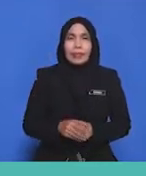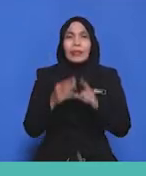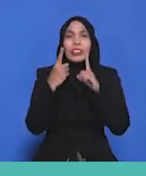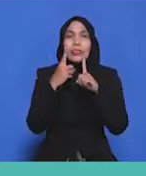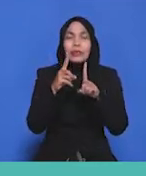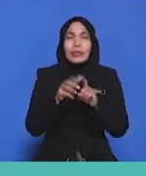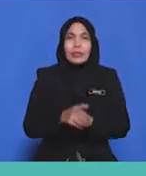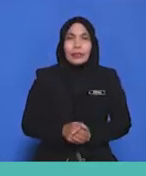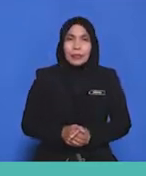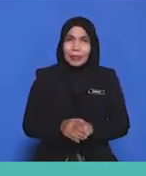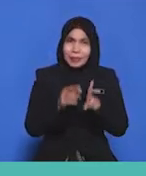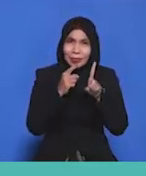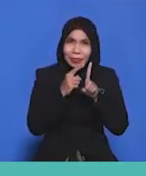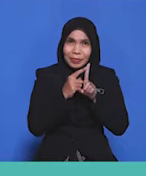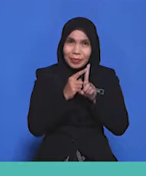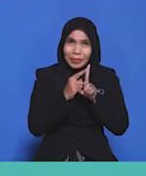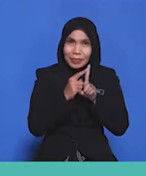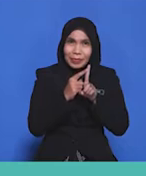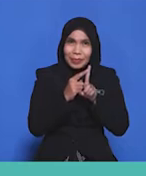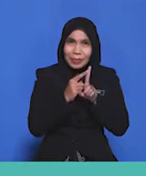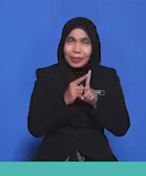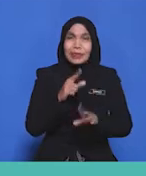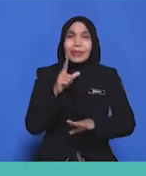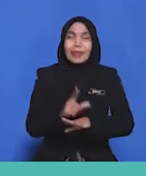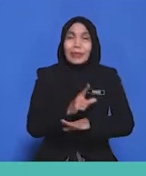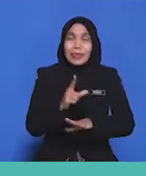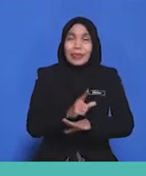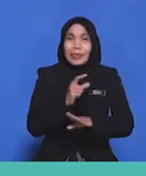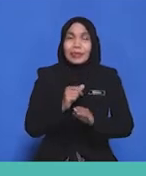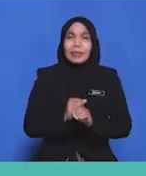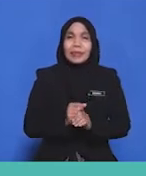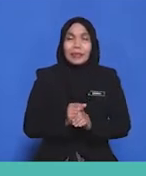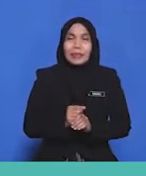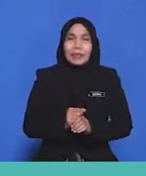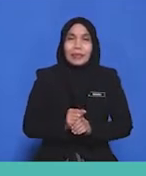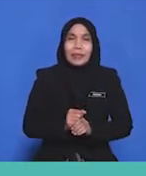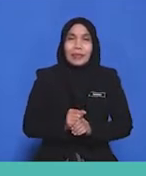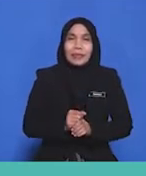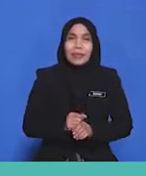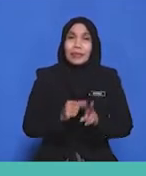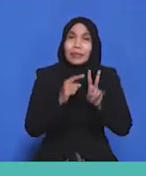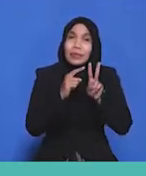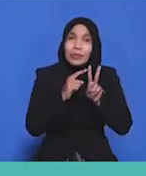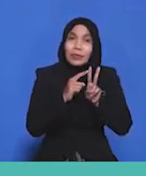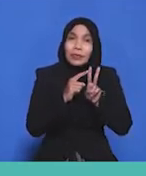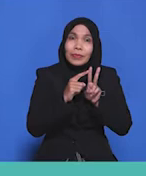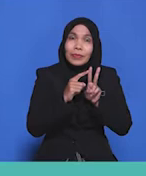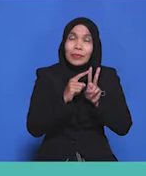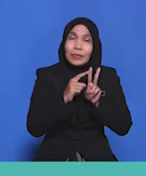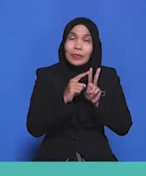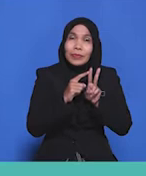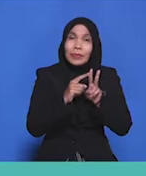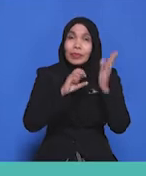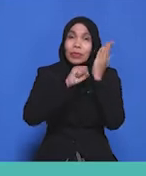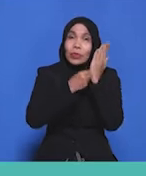Jawapannya, yang pertama, latihan sukan yang spesifik. Yang kedua,